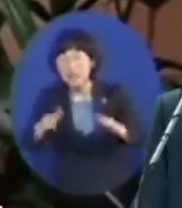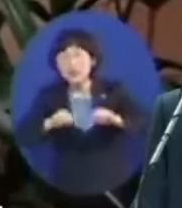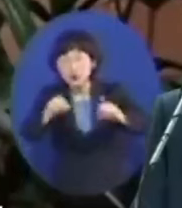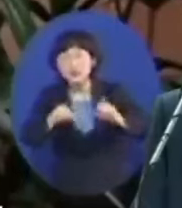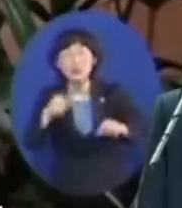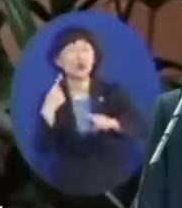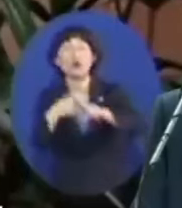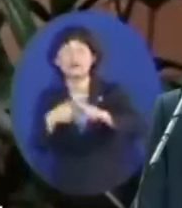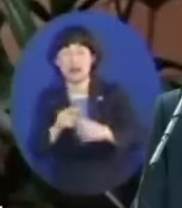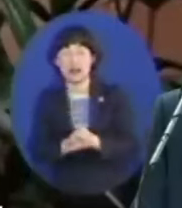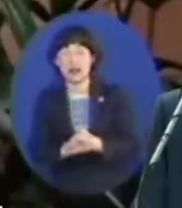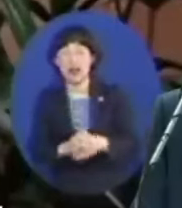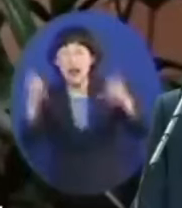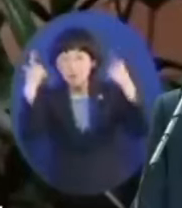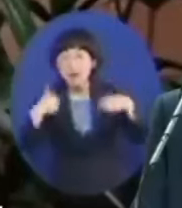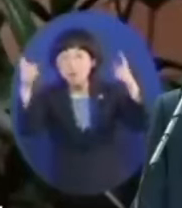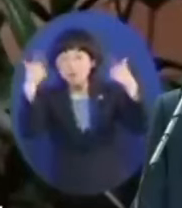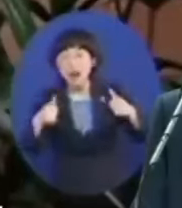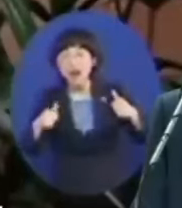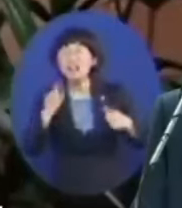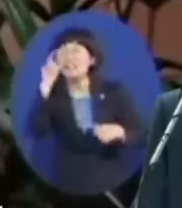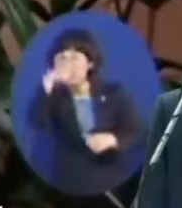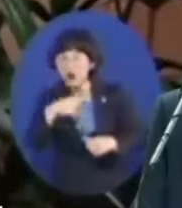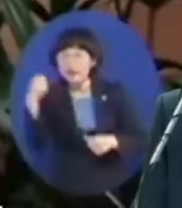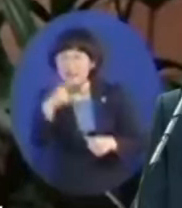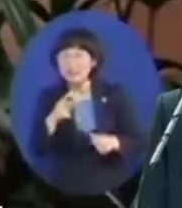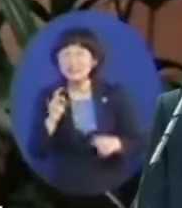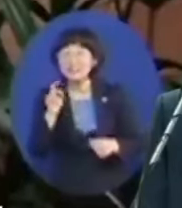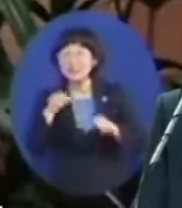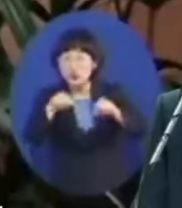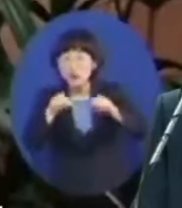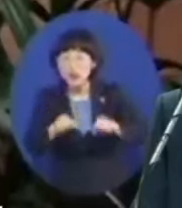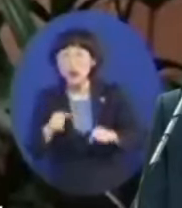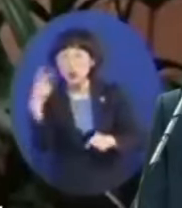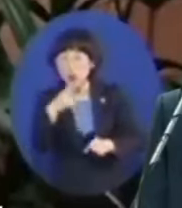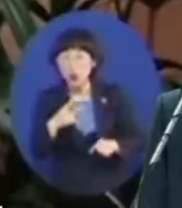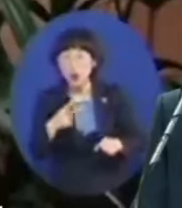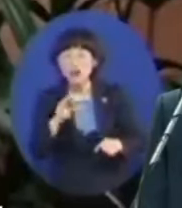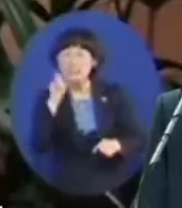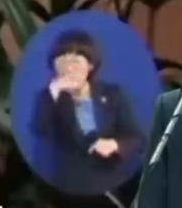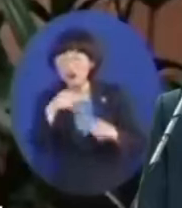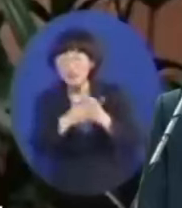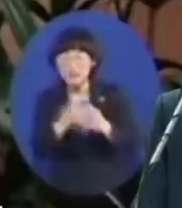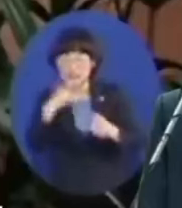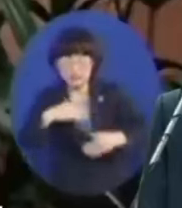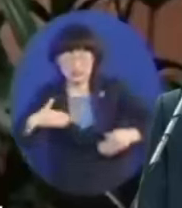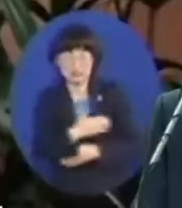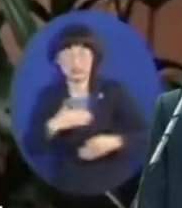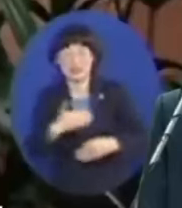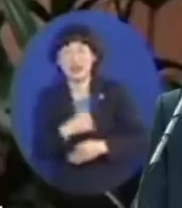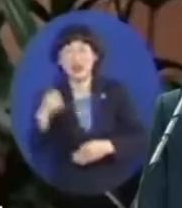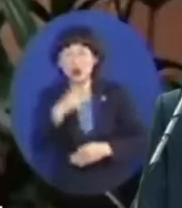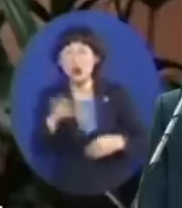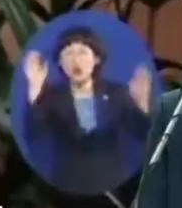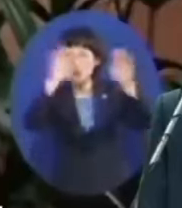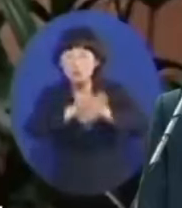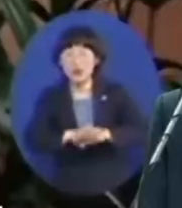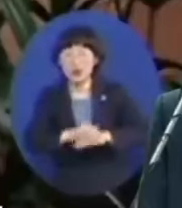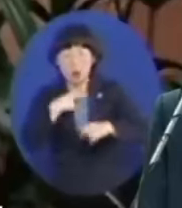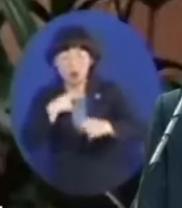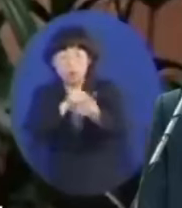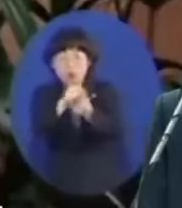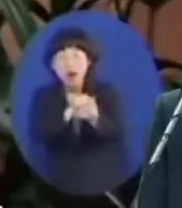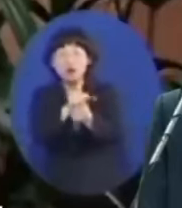것이다. 밤낮 더러워지면 밤낮 소재하고 밤낮 더러워지기 때문에 때를 또 씻고 목욕하고 밤낮 더러워짐으로 옷을